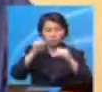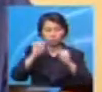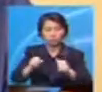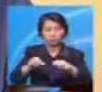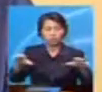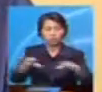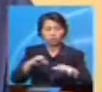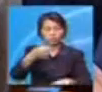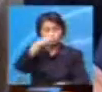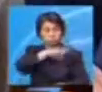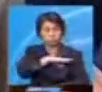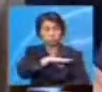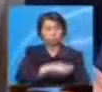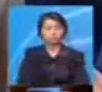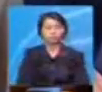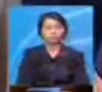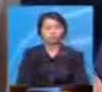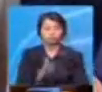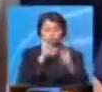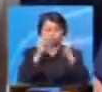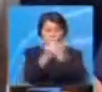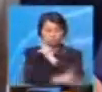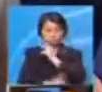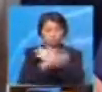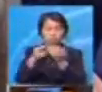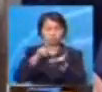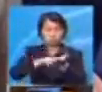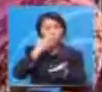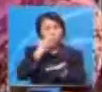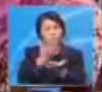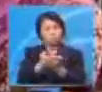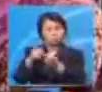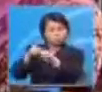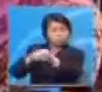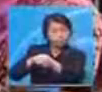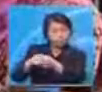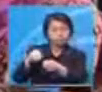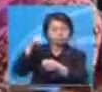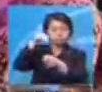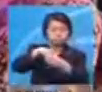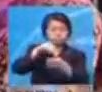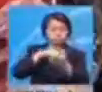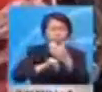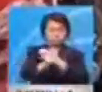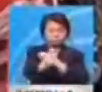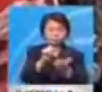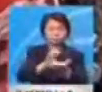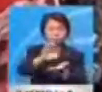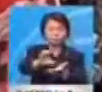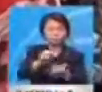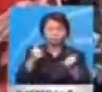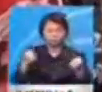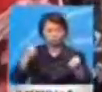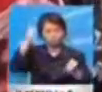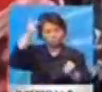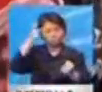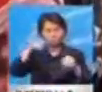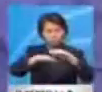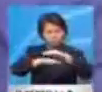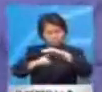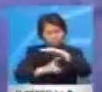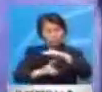membuat keuntungan tambahnya negara mempunyai rekod terbaik menarik kemasukan pelabur kerana kestabilan politik dan dasar yang